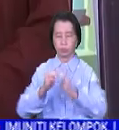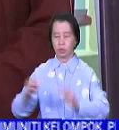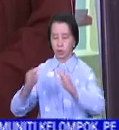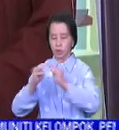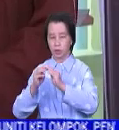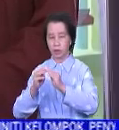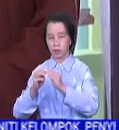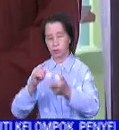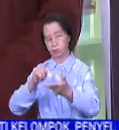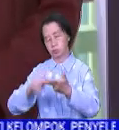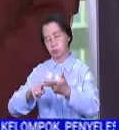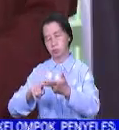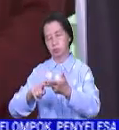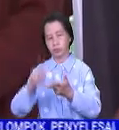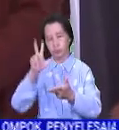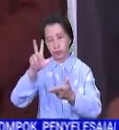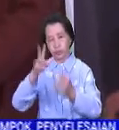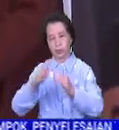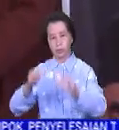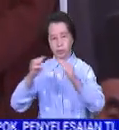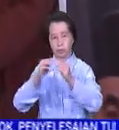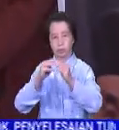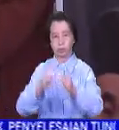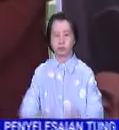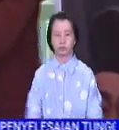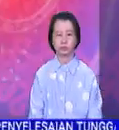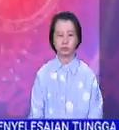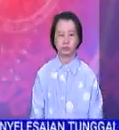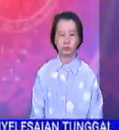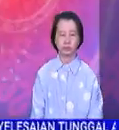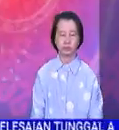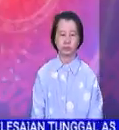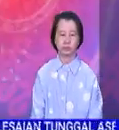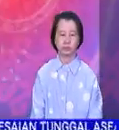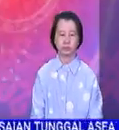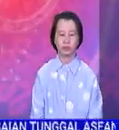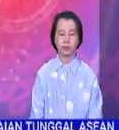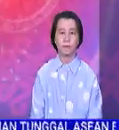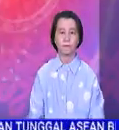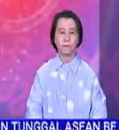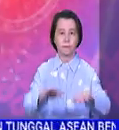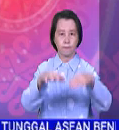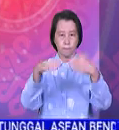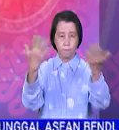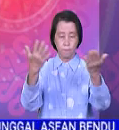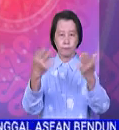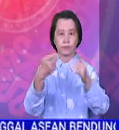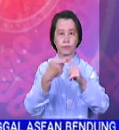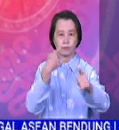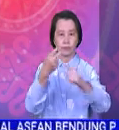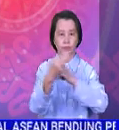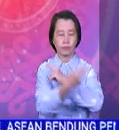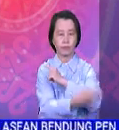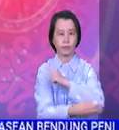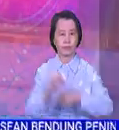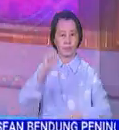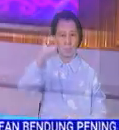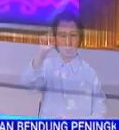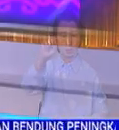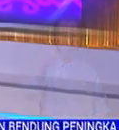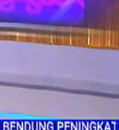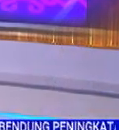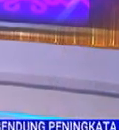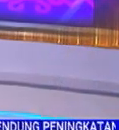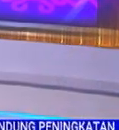padas damik dan Masjid Nurul Iman pekan West baik sekian paparan dari negeri di bawah Bayu